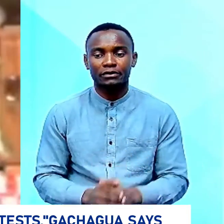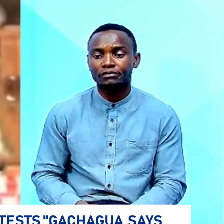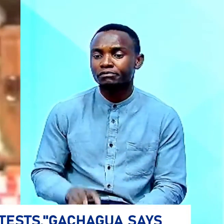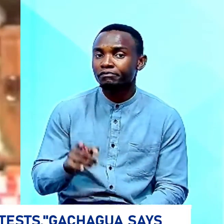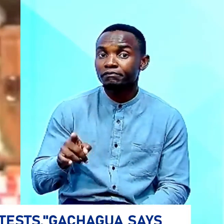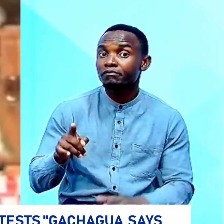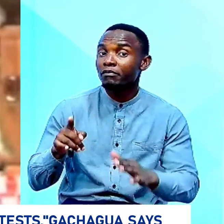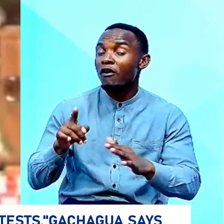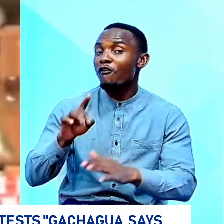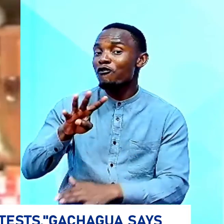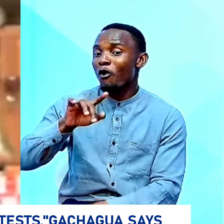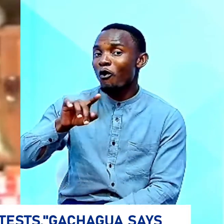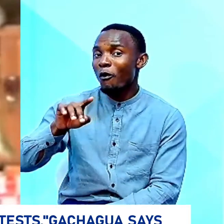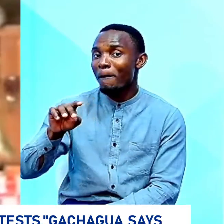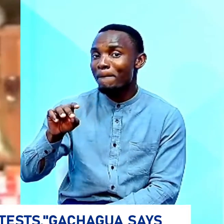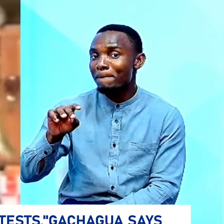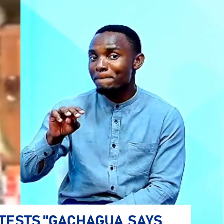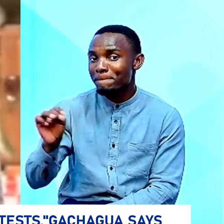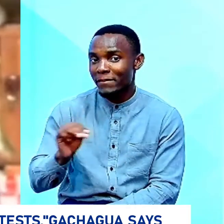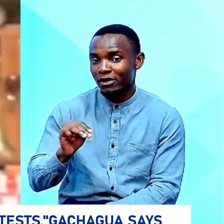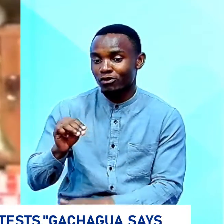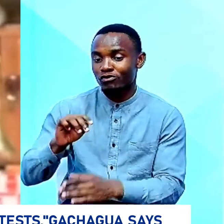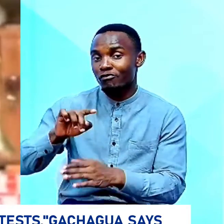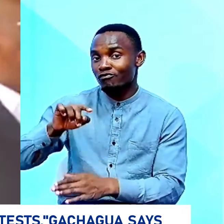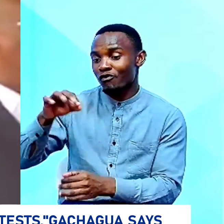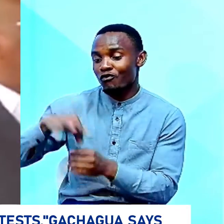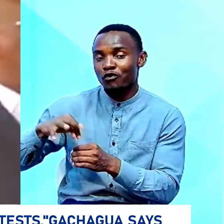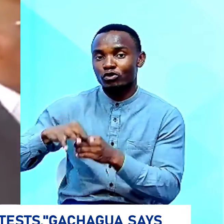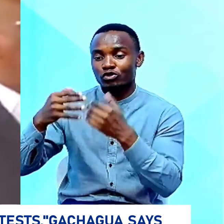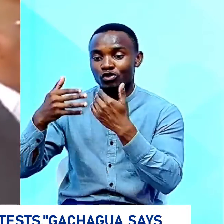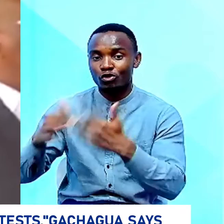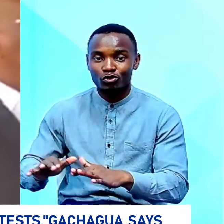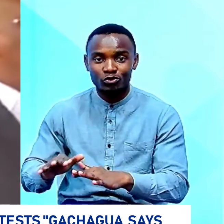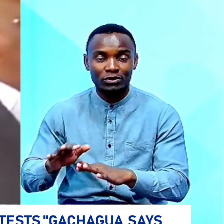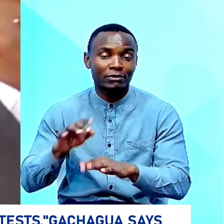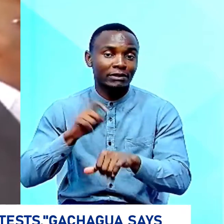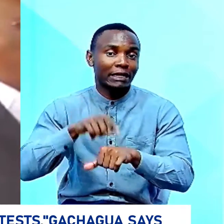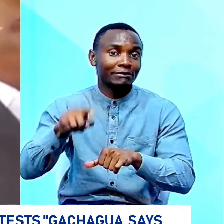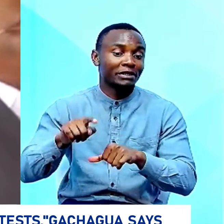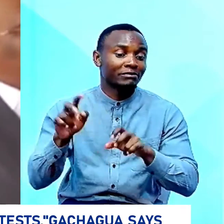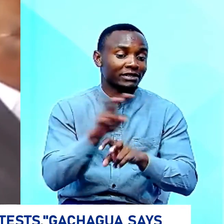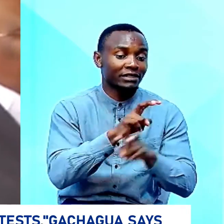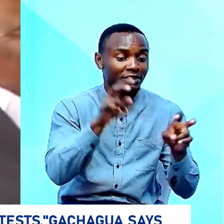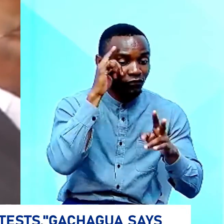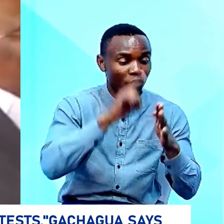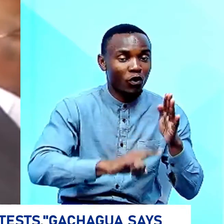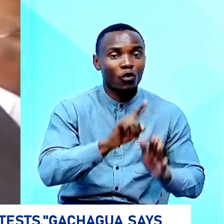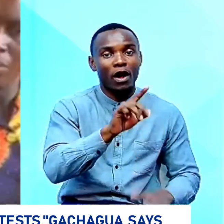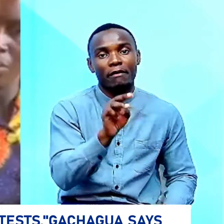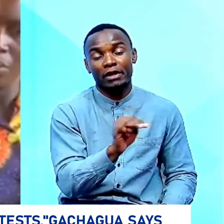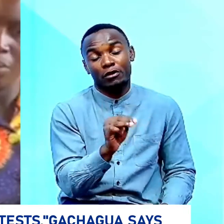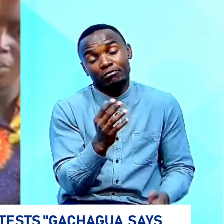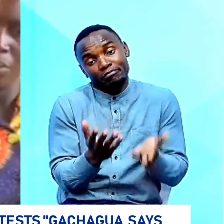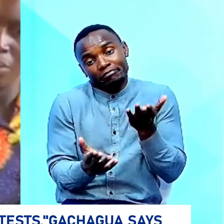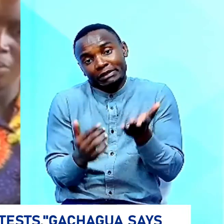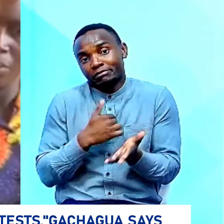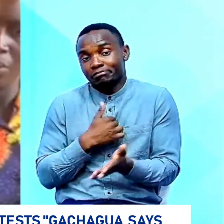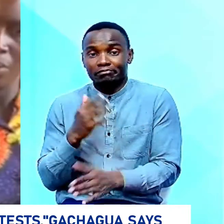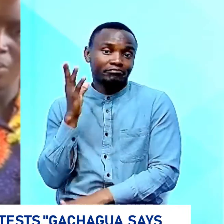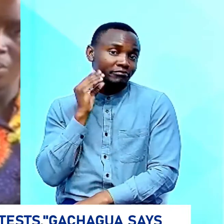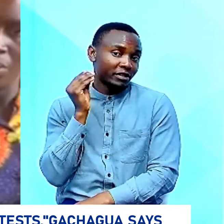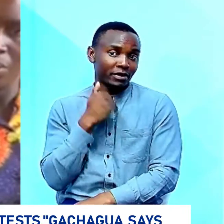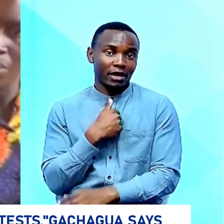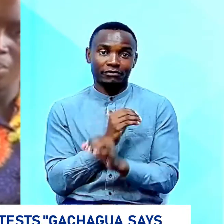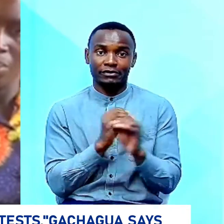kura milioni 4 akifuata kura milioni 1. I may not be very experienced myself, but